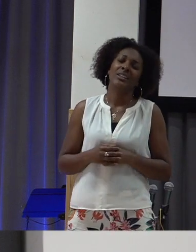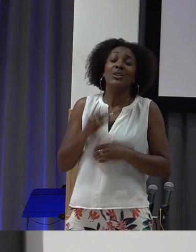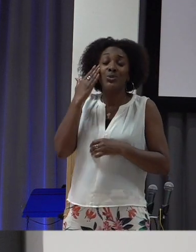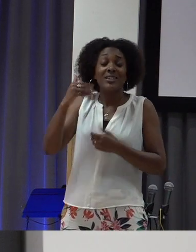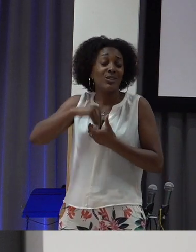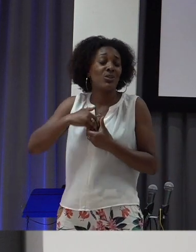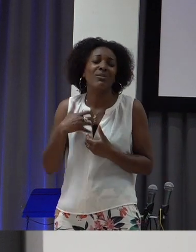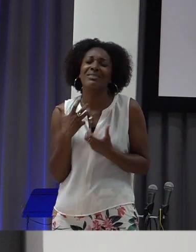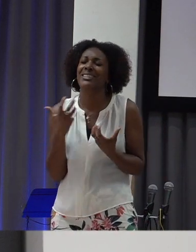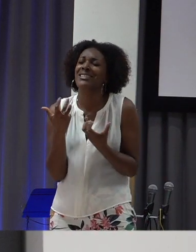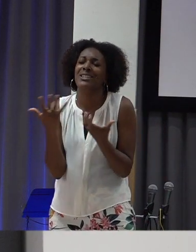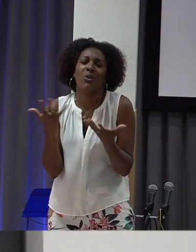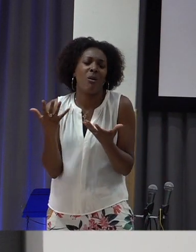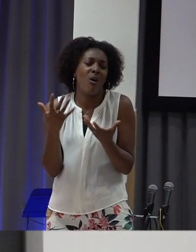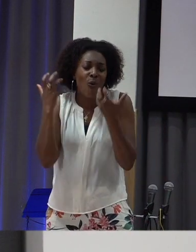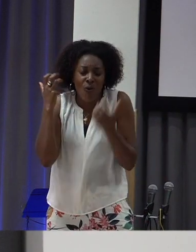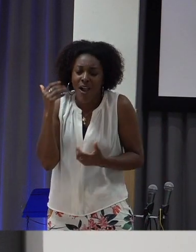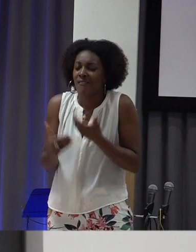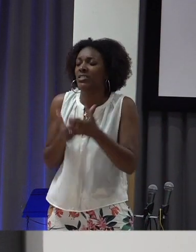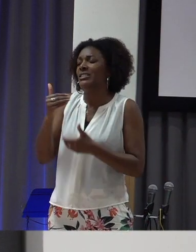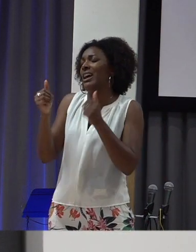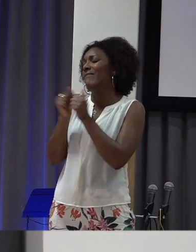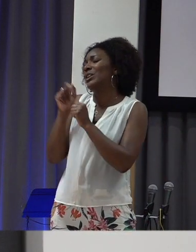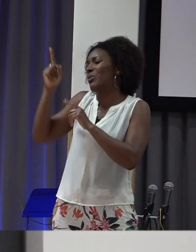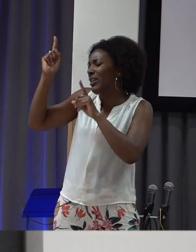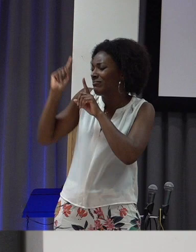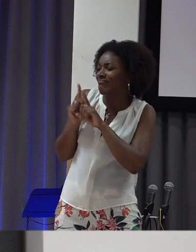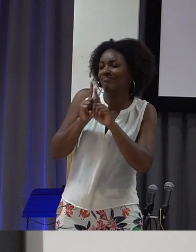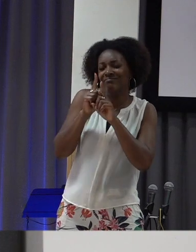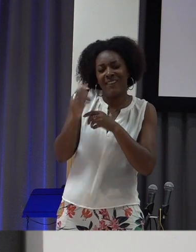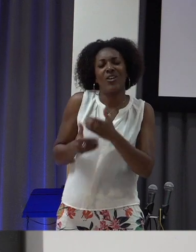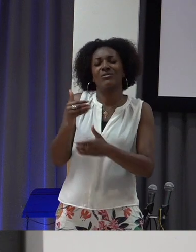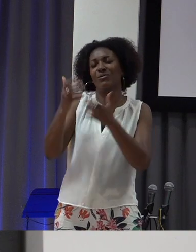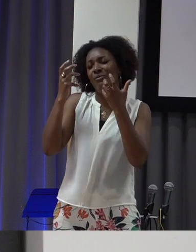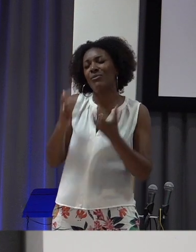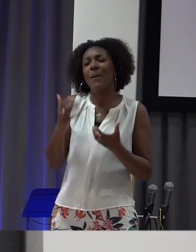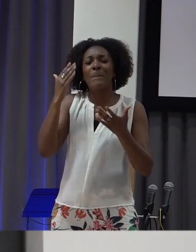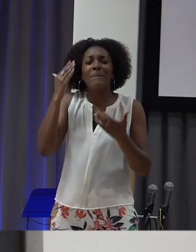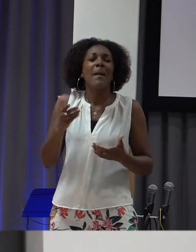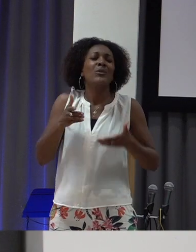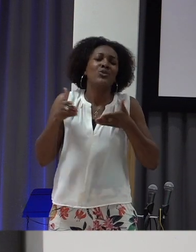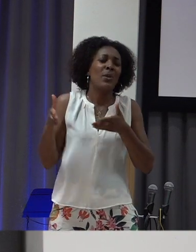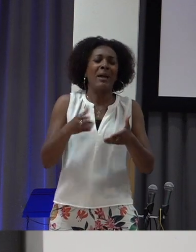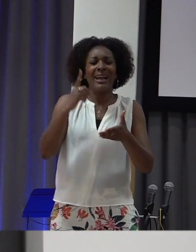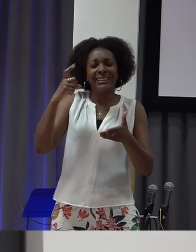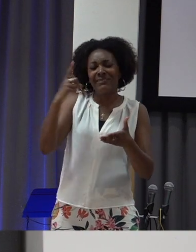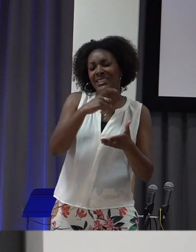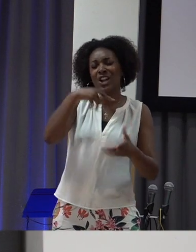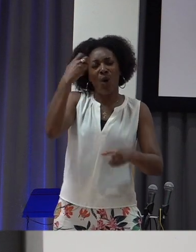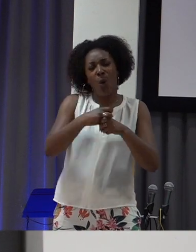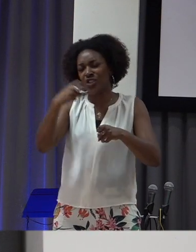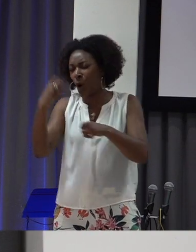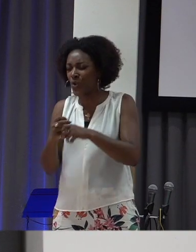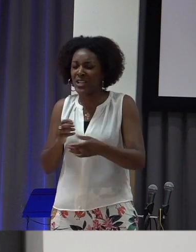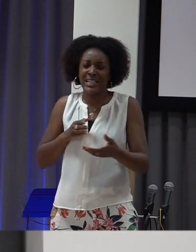désirons. Seigneur, nous désirons avancer avec toi d'un même pas, même si le chemin parfois difficile, rocailleux.